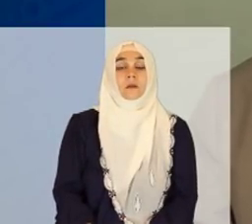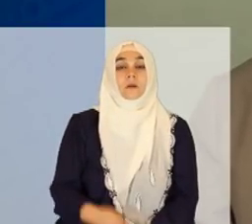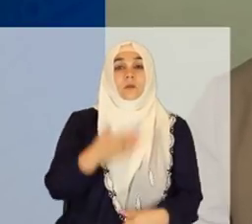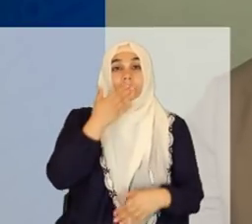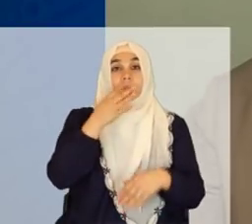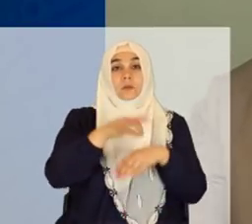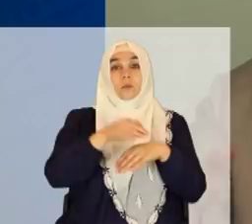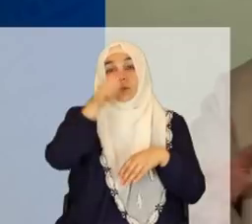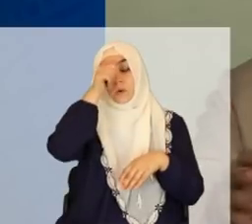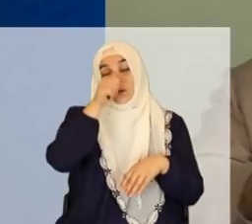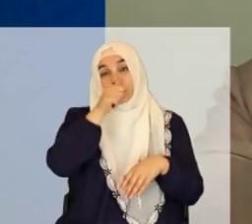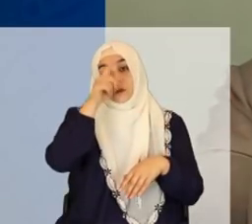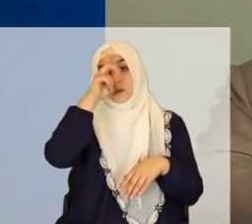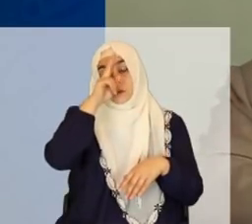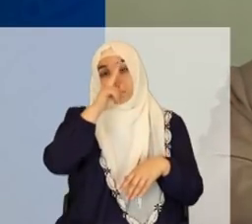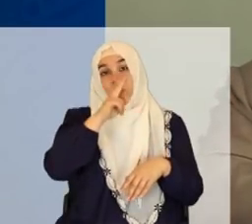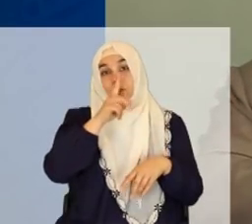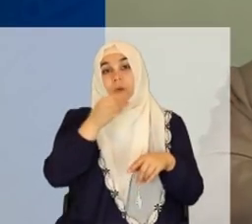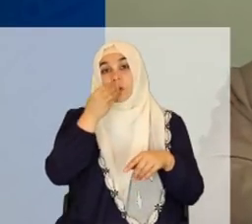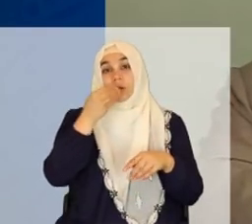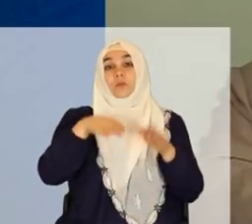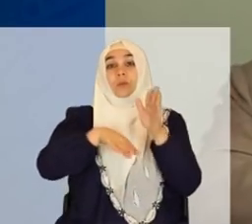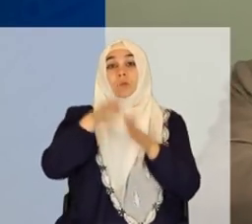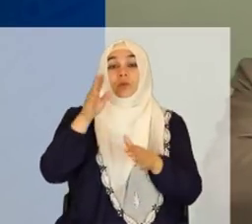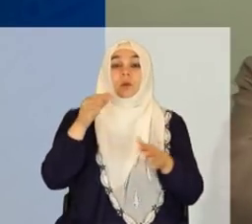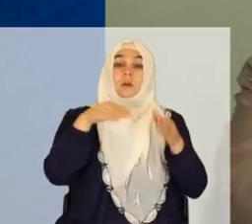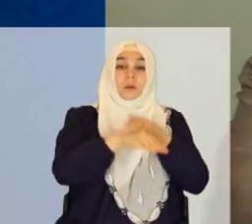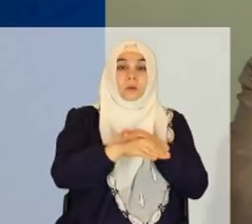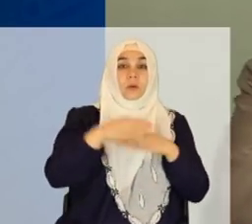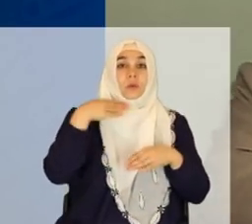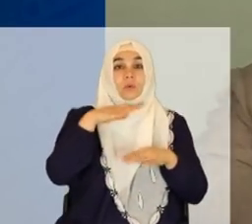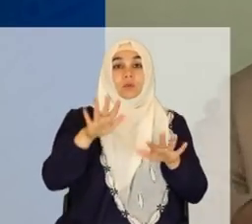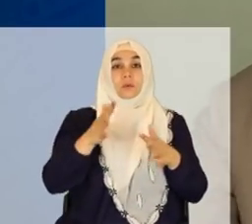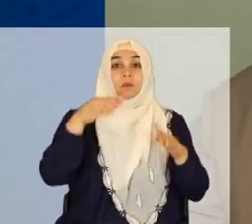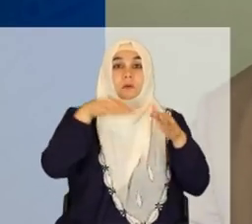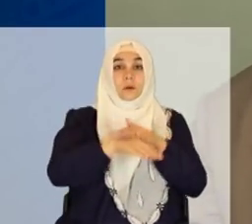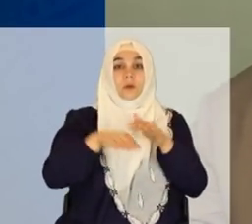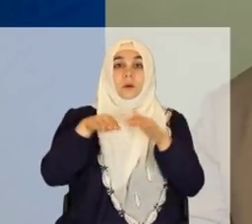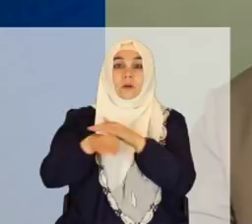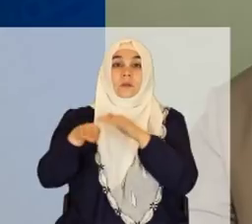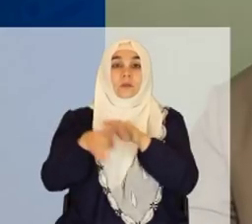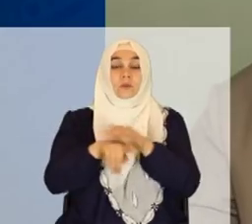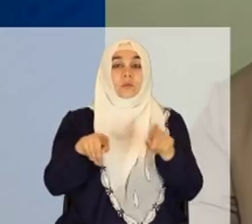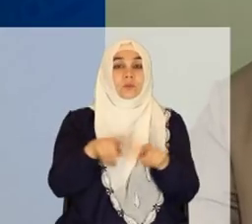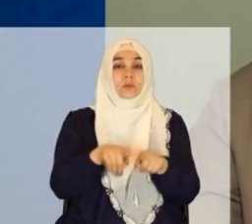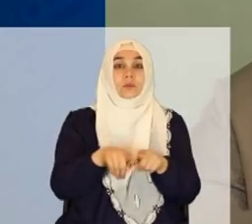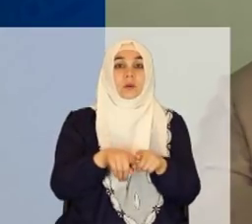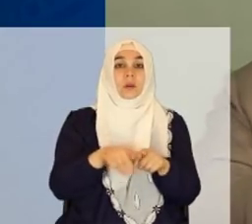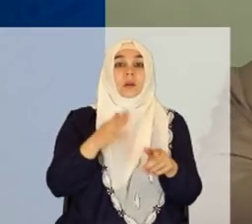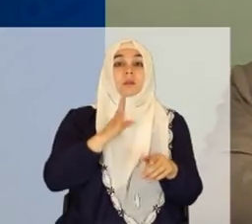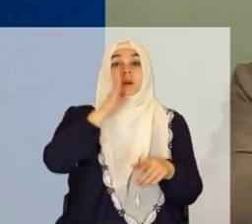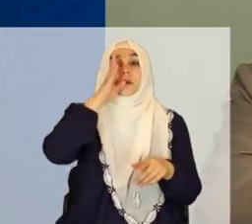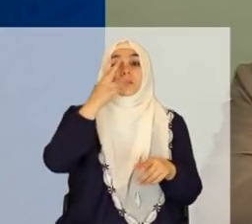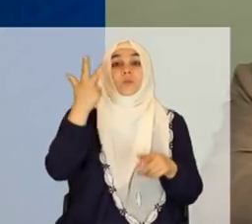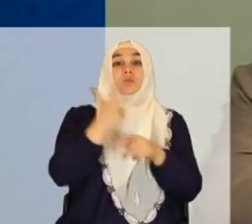Ro'zadan oldin bir oy, ikki oy taomlarini yaxshisini to'plab, go'shtlarini bosib, qovurib qo'yib, boshqa qilib,